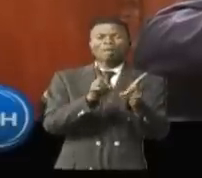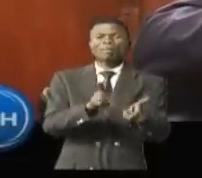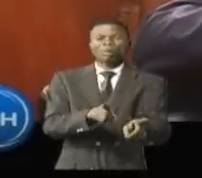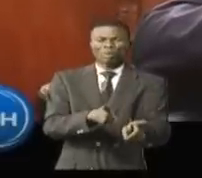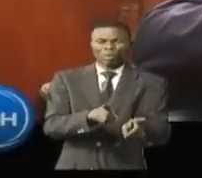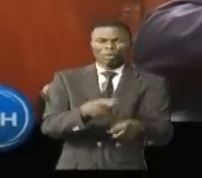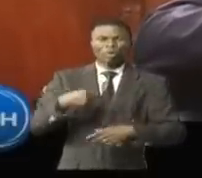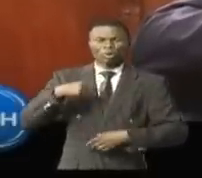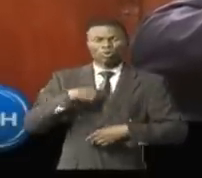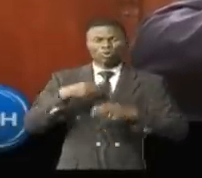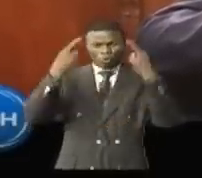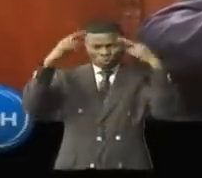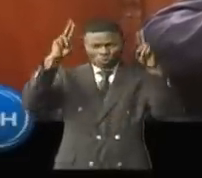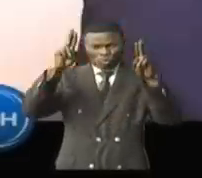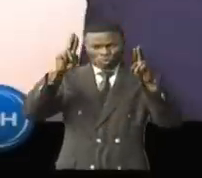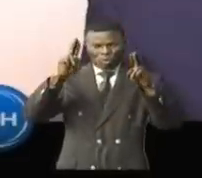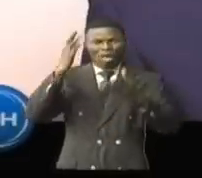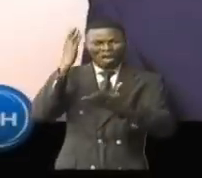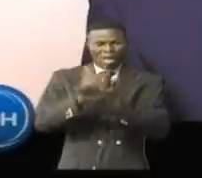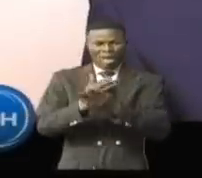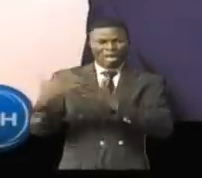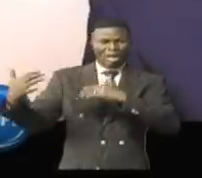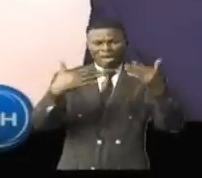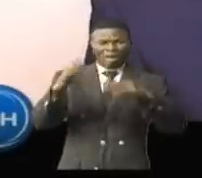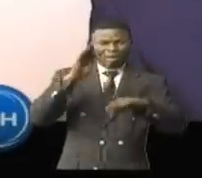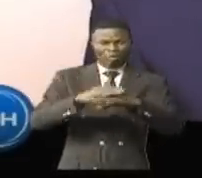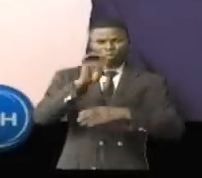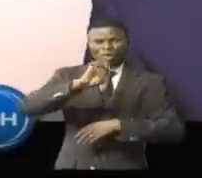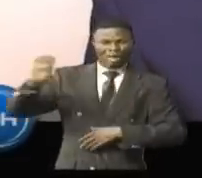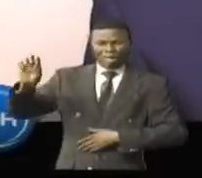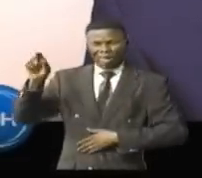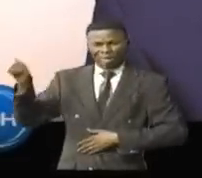que nous arriverons bientôt à mettre fin aux problèmes qu'il y a à l'Est.